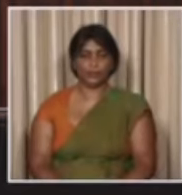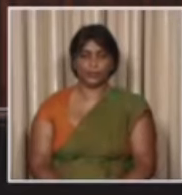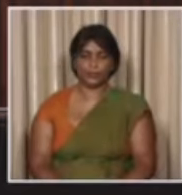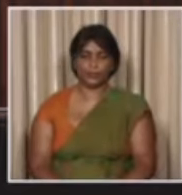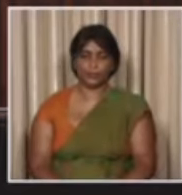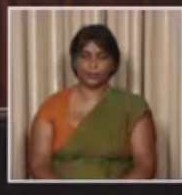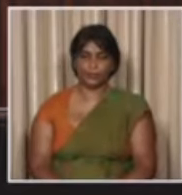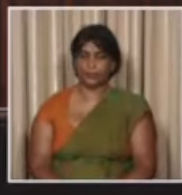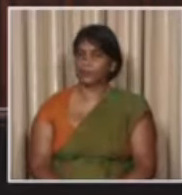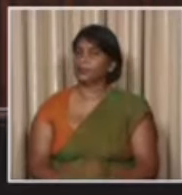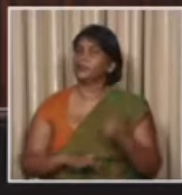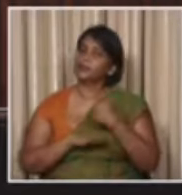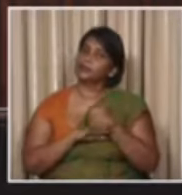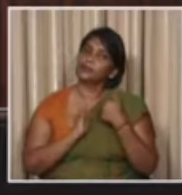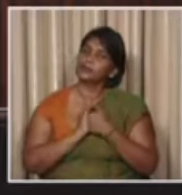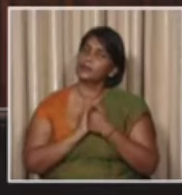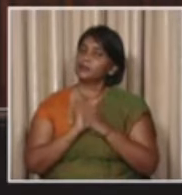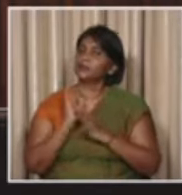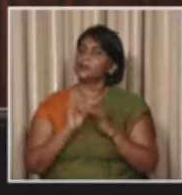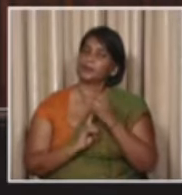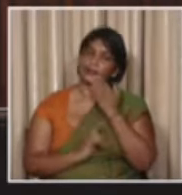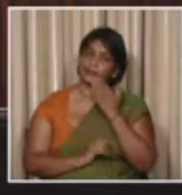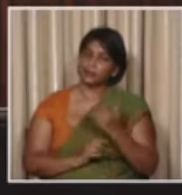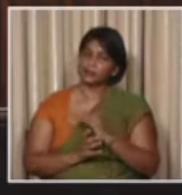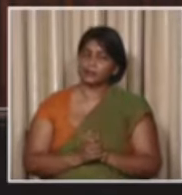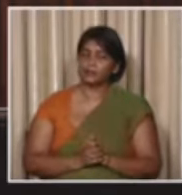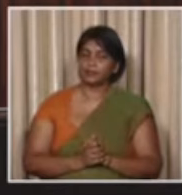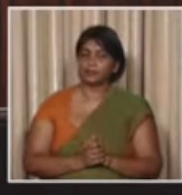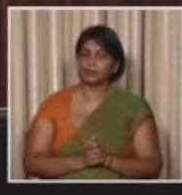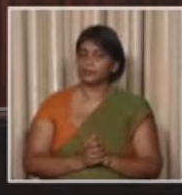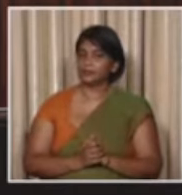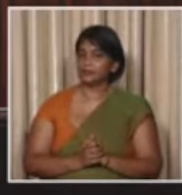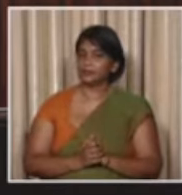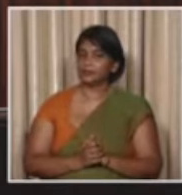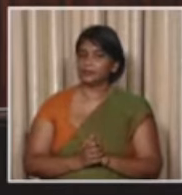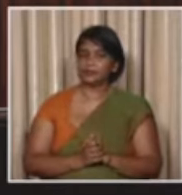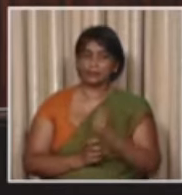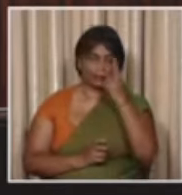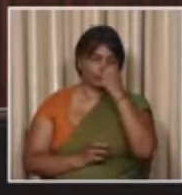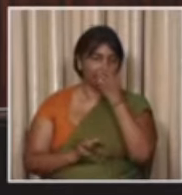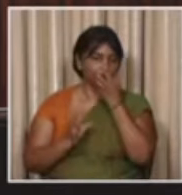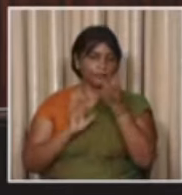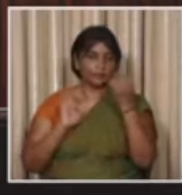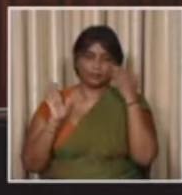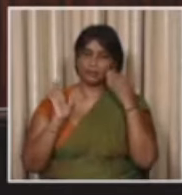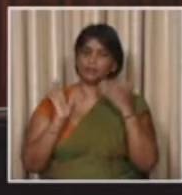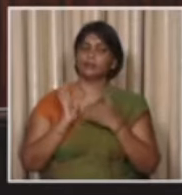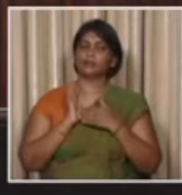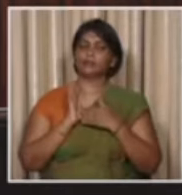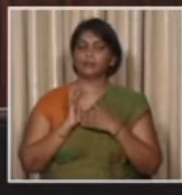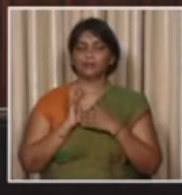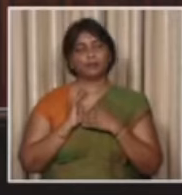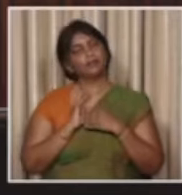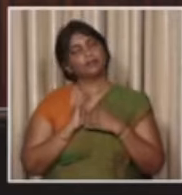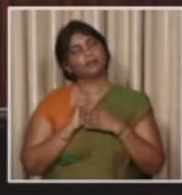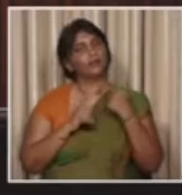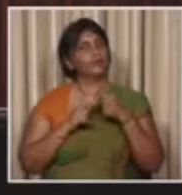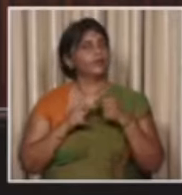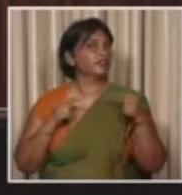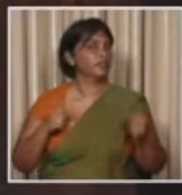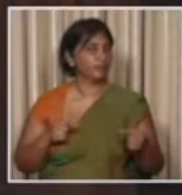ගරු මුල සනරු මන්ත්‍රිතුමනි ස්තුති. මං හිතන්නේ පාස්කු ප්‍රහාරය සම්බන්ධව